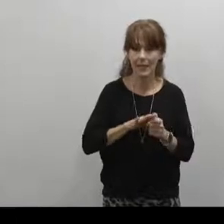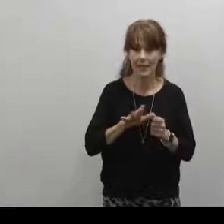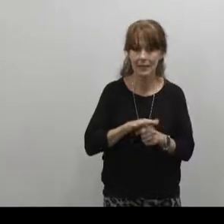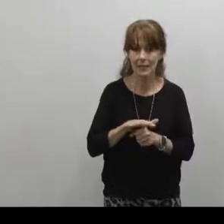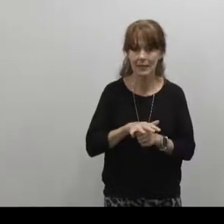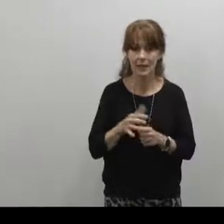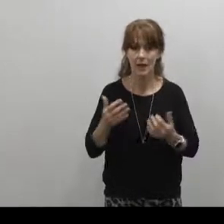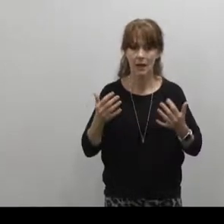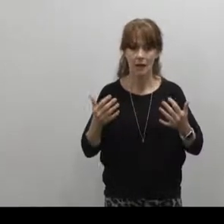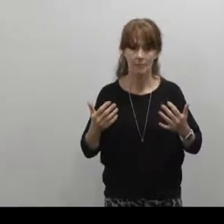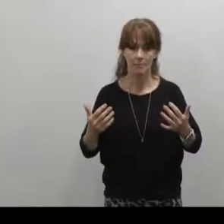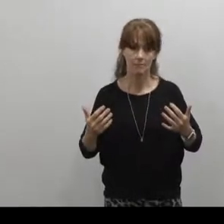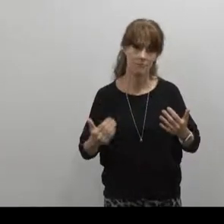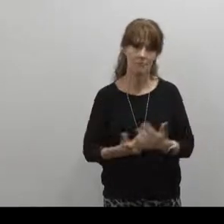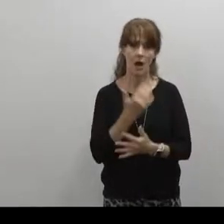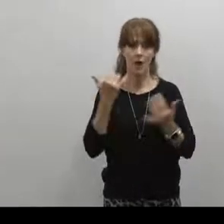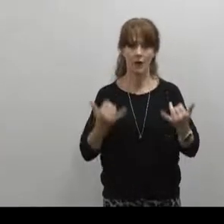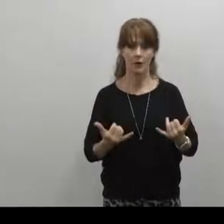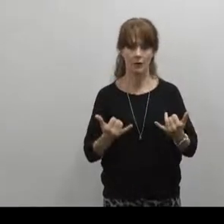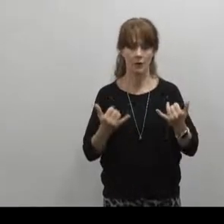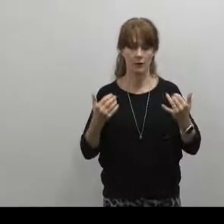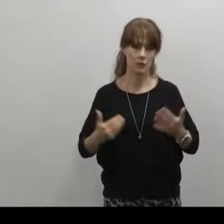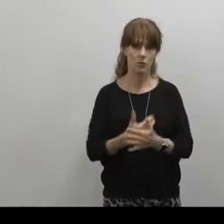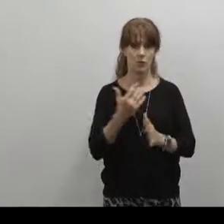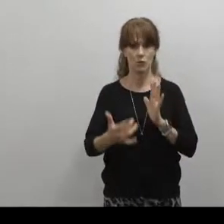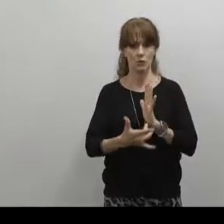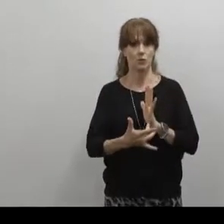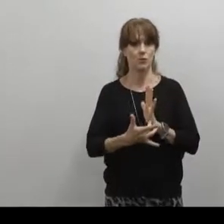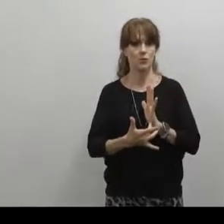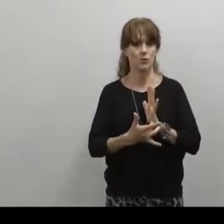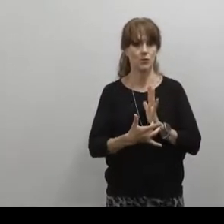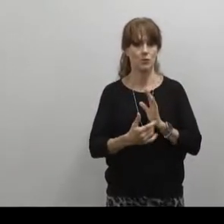hay anh sắm ad you know hay I mean